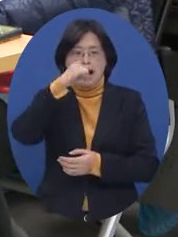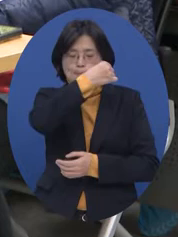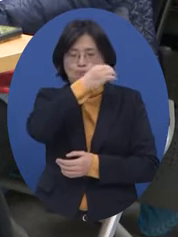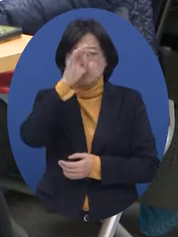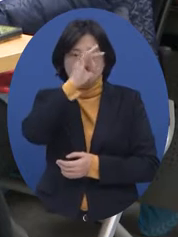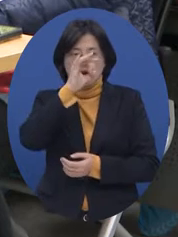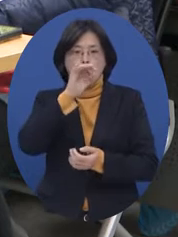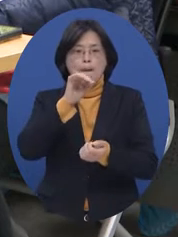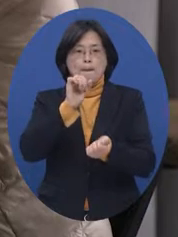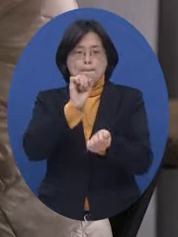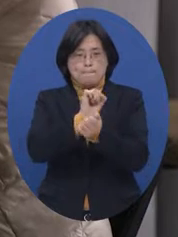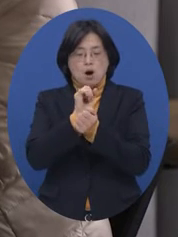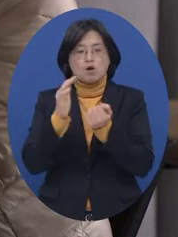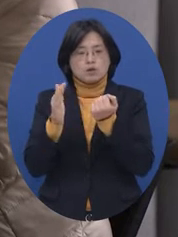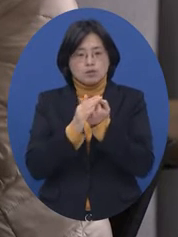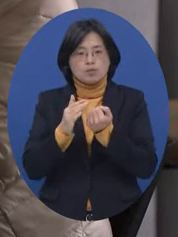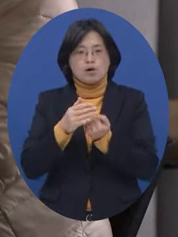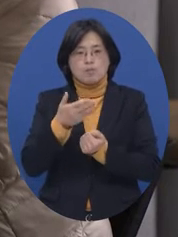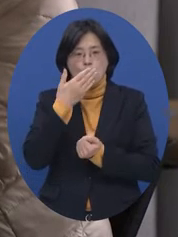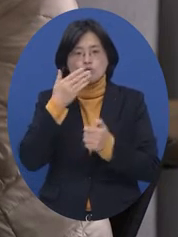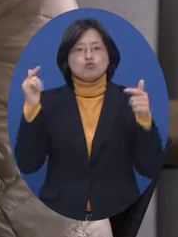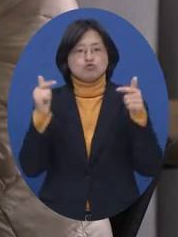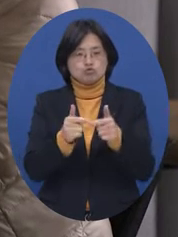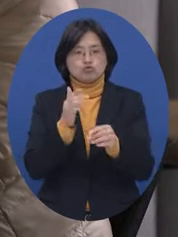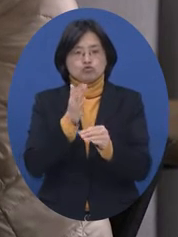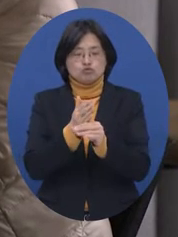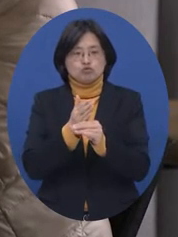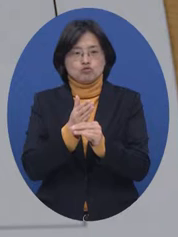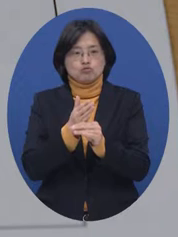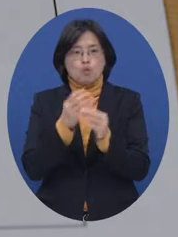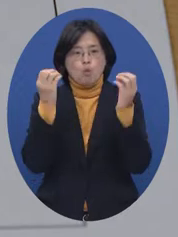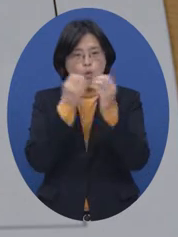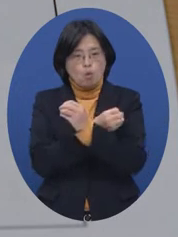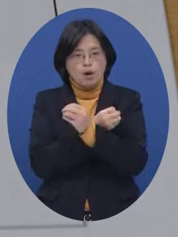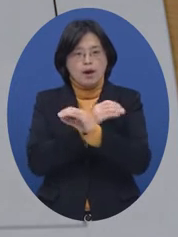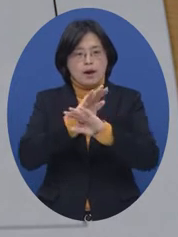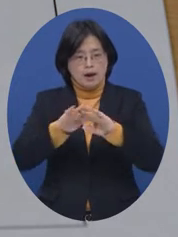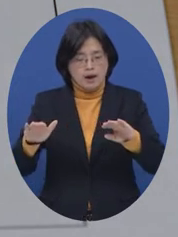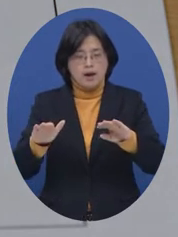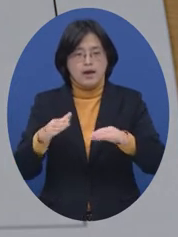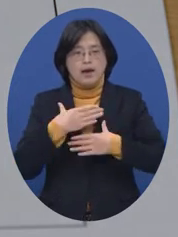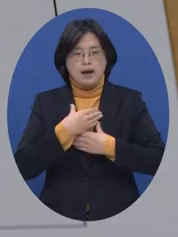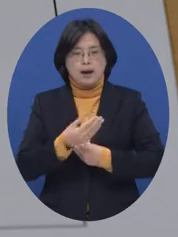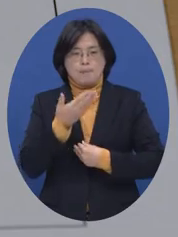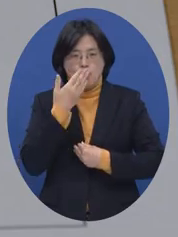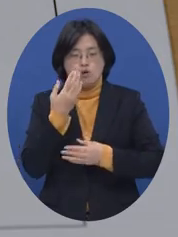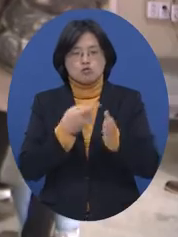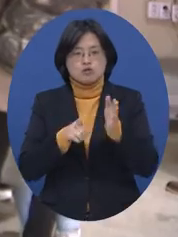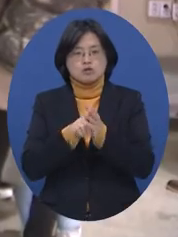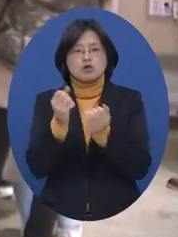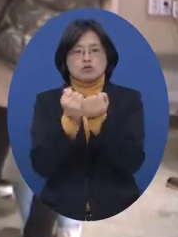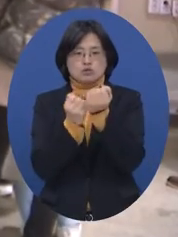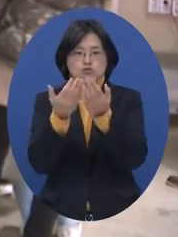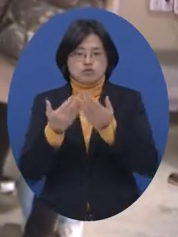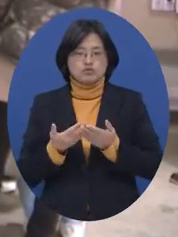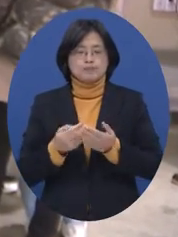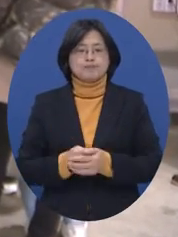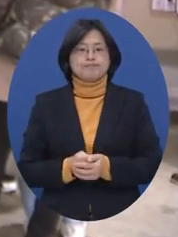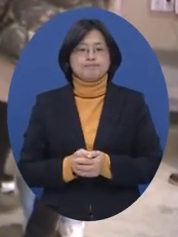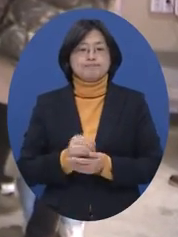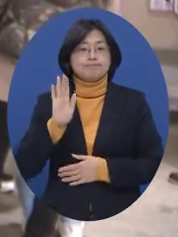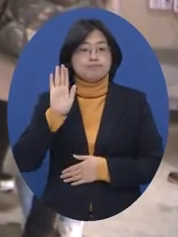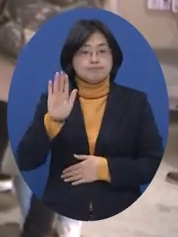탓에 돼지고기 소비가 위축된 상황에서 오해를 풀고 안심하고 먹을 수 있도록 자세한 설명이 이루어졌습니다.